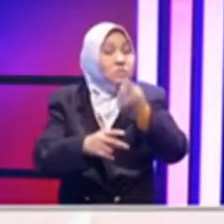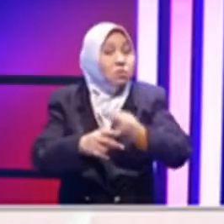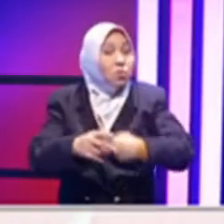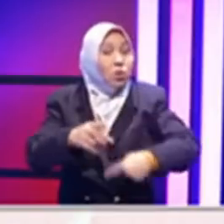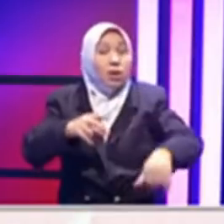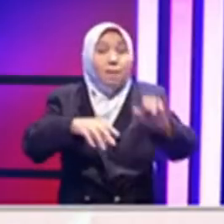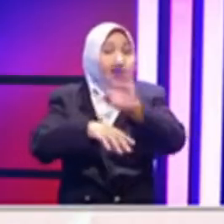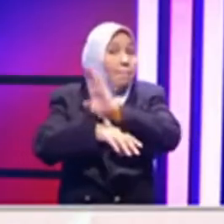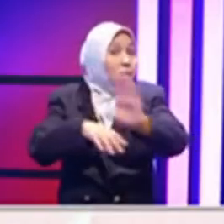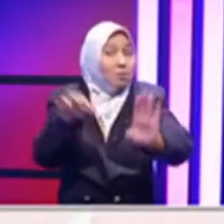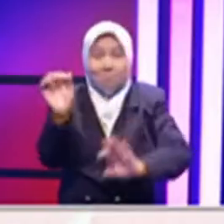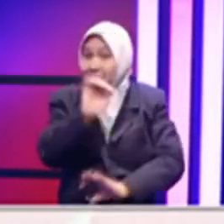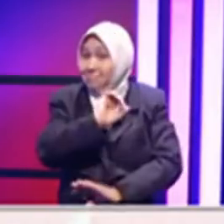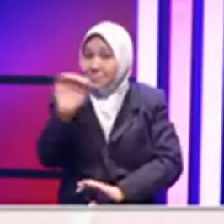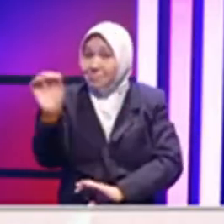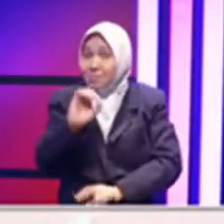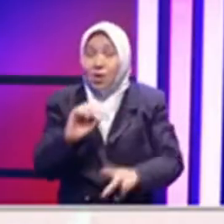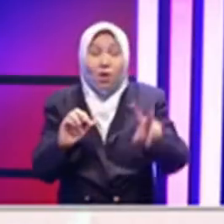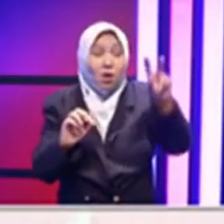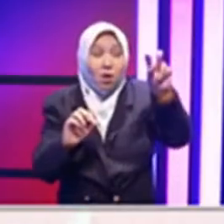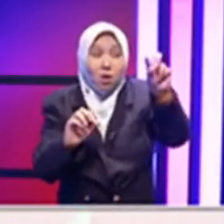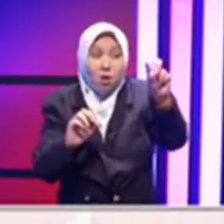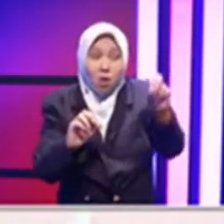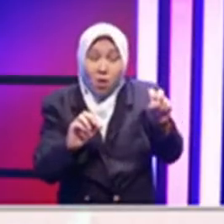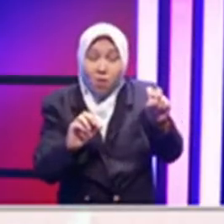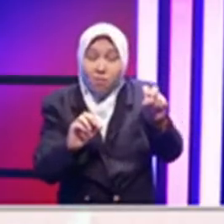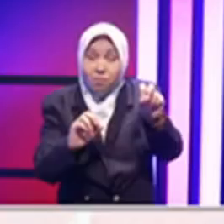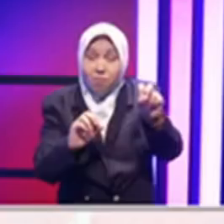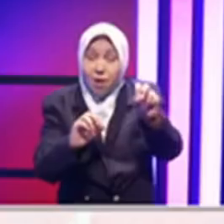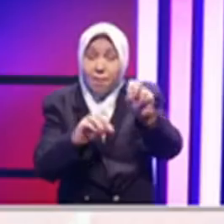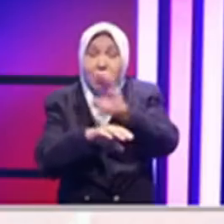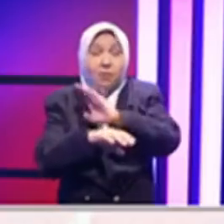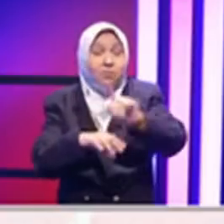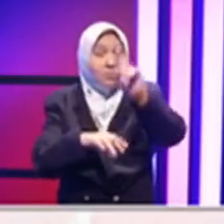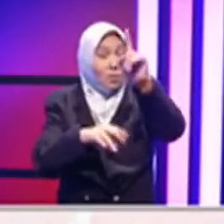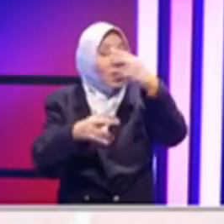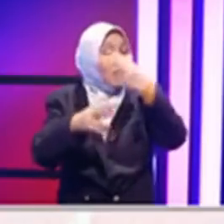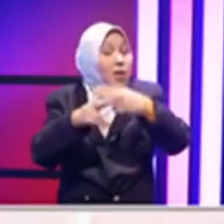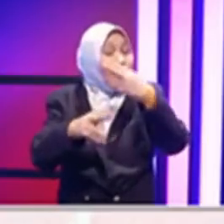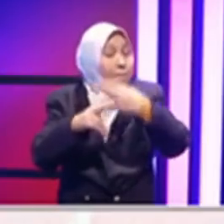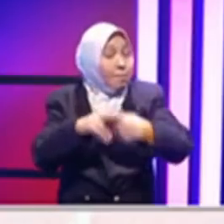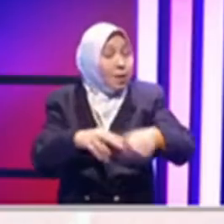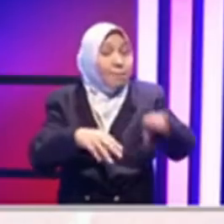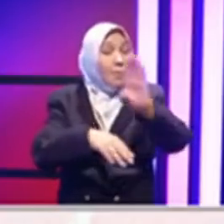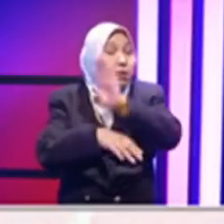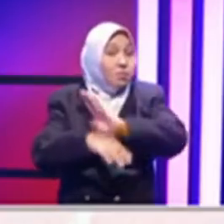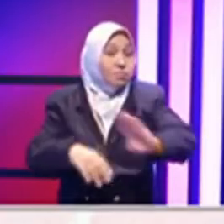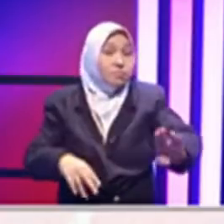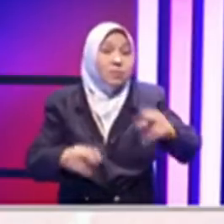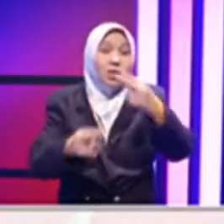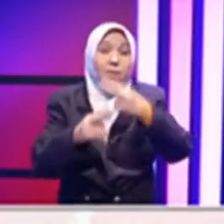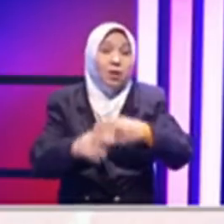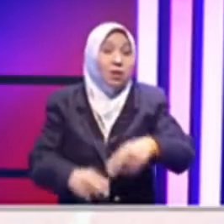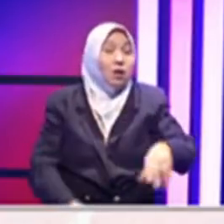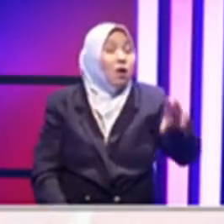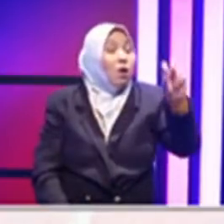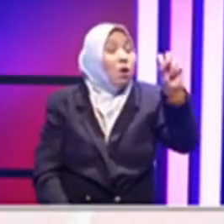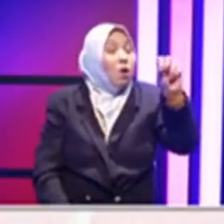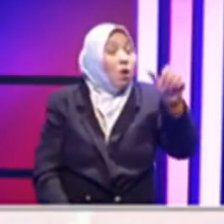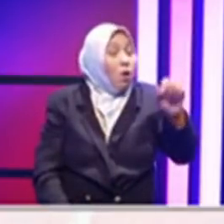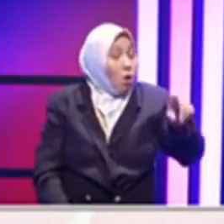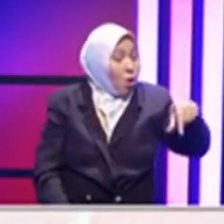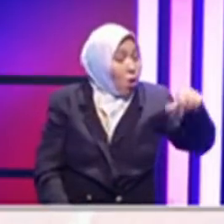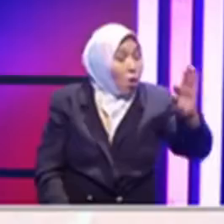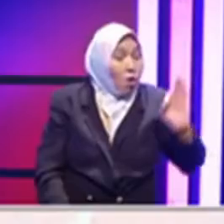kita menyebut qaf baris di atas, tapi kita menyebut nama huruf baris qaf tu, namanya ialah qaf. Qaf